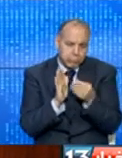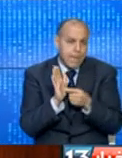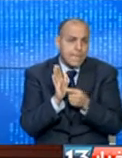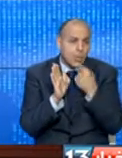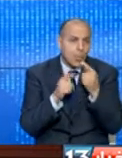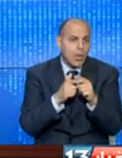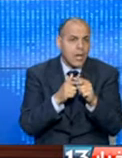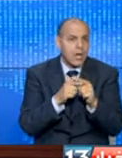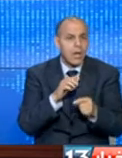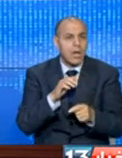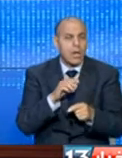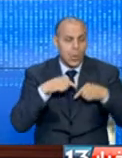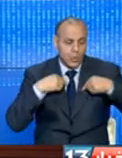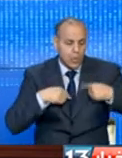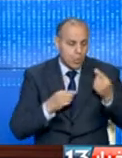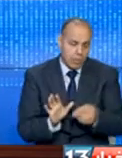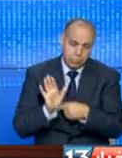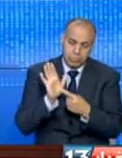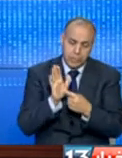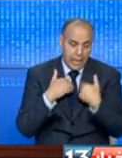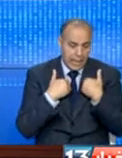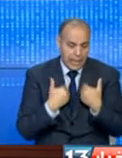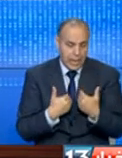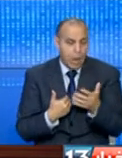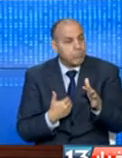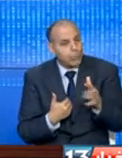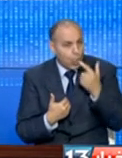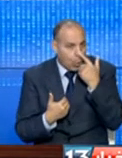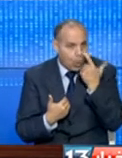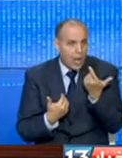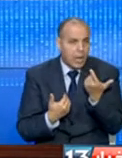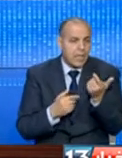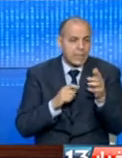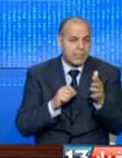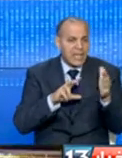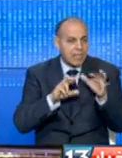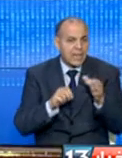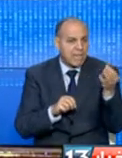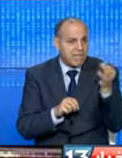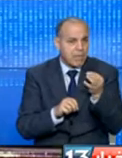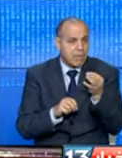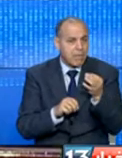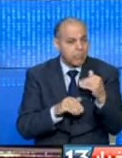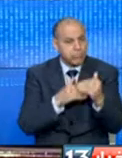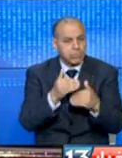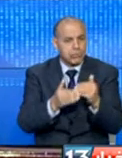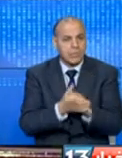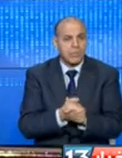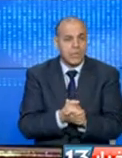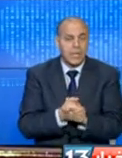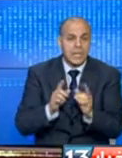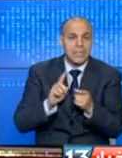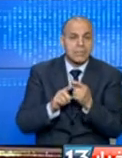إلى رئاسة الحكومة، دونك نحن يظهر لي النيفو بتاع يمكن 70 أو 80% من التقدم.